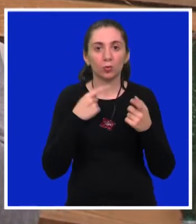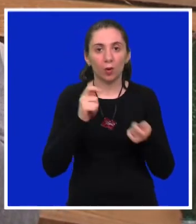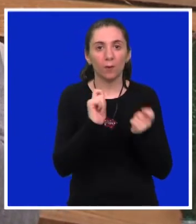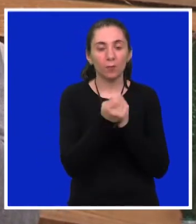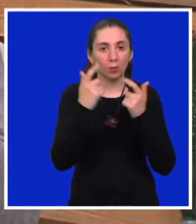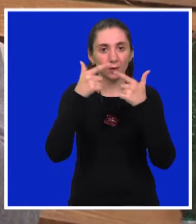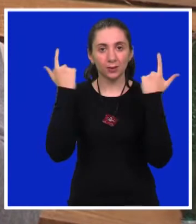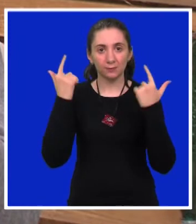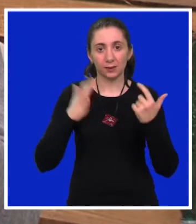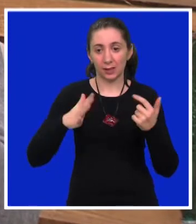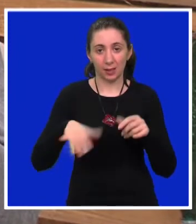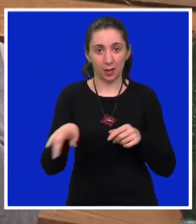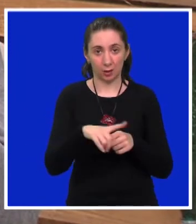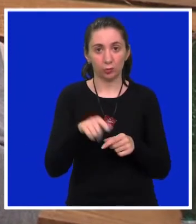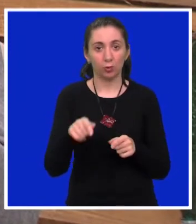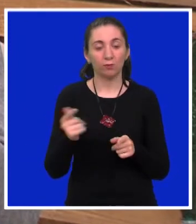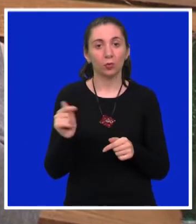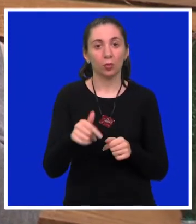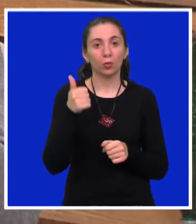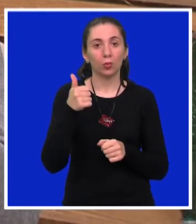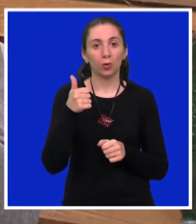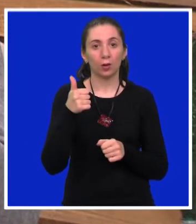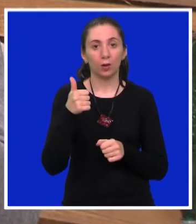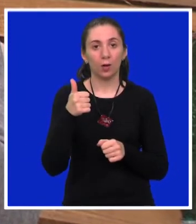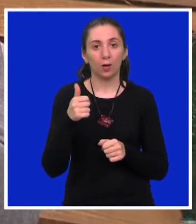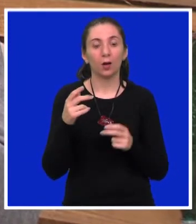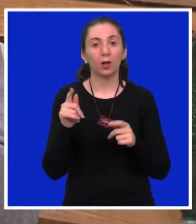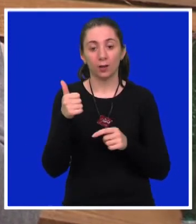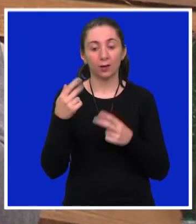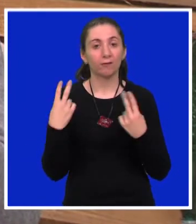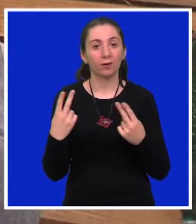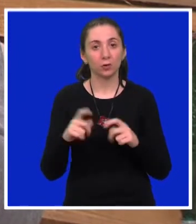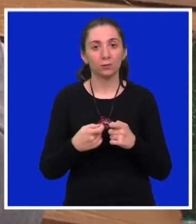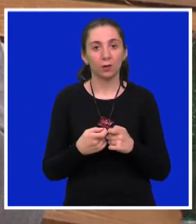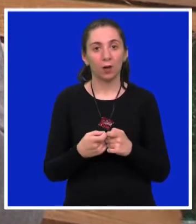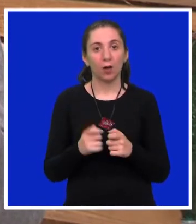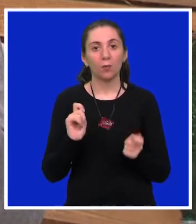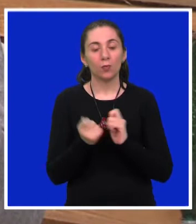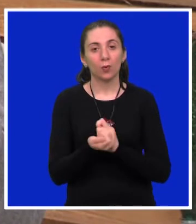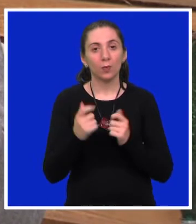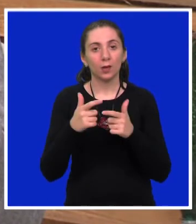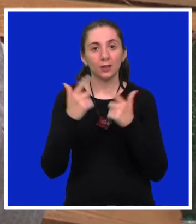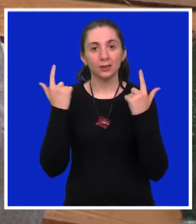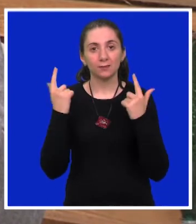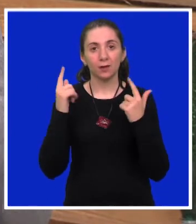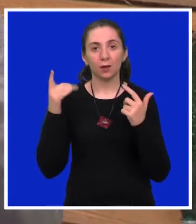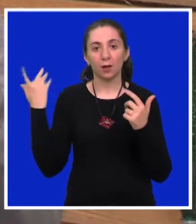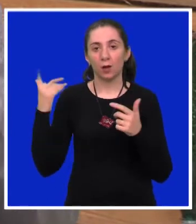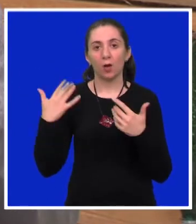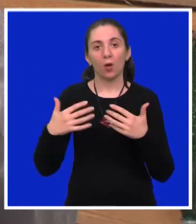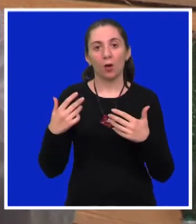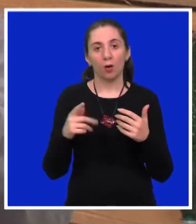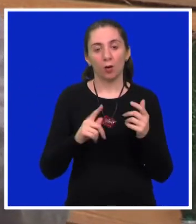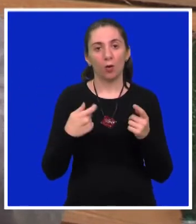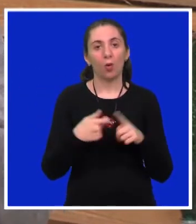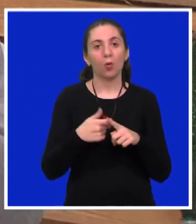kad govorimo o promjeni svijesti građana. Ovdje dolazimo do jednako važne stvari, a to je promjena svijesti komunalne